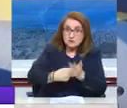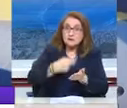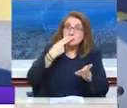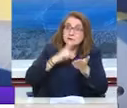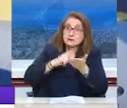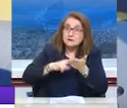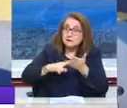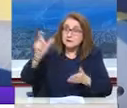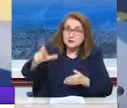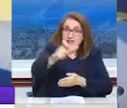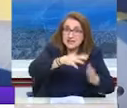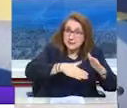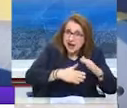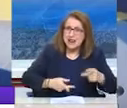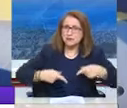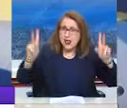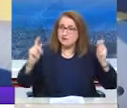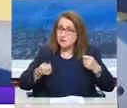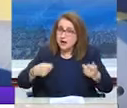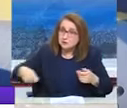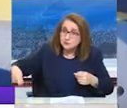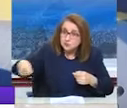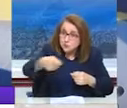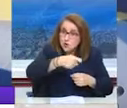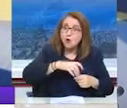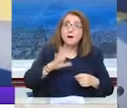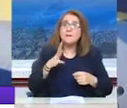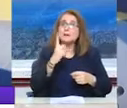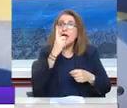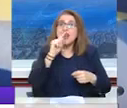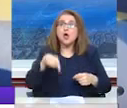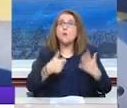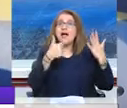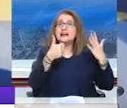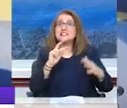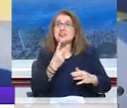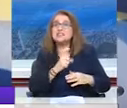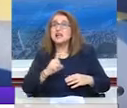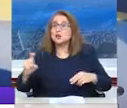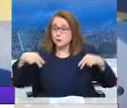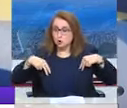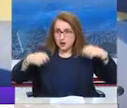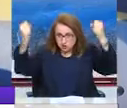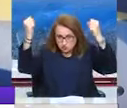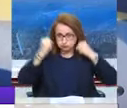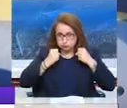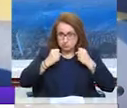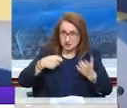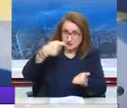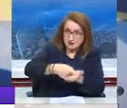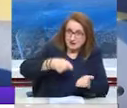μισθωτών και ελεύθερων επαγγελματιών διαμορφώνονται στα 1,6 δισεκατομμύρια ευρώ. Η